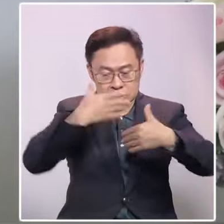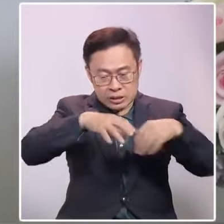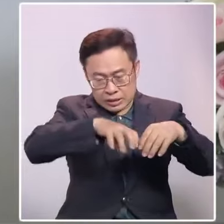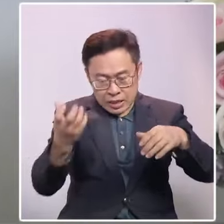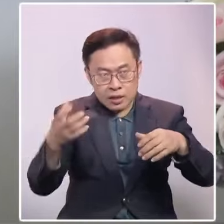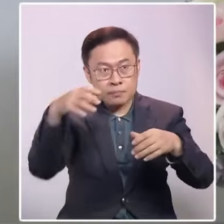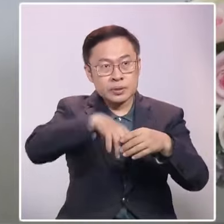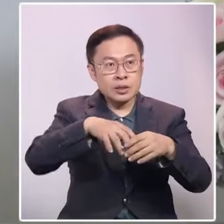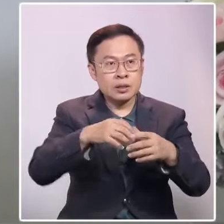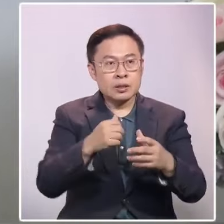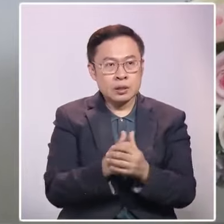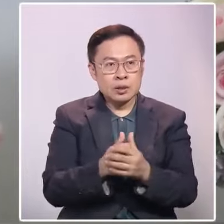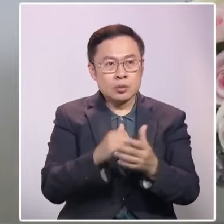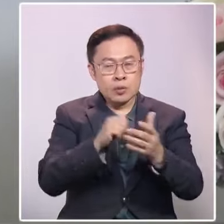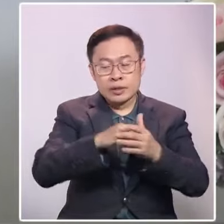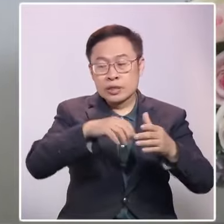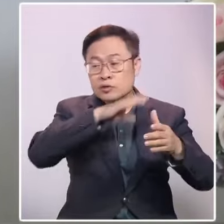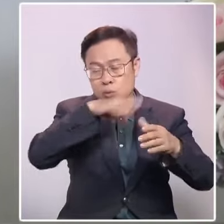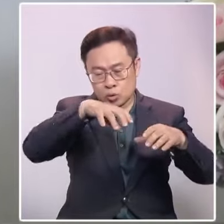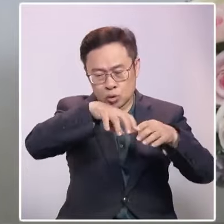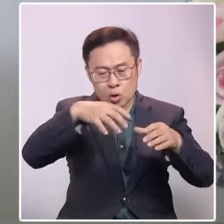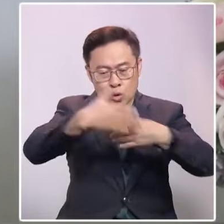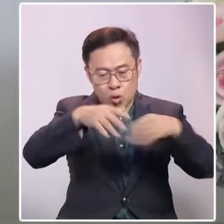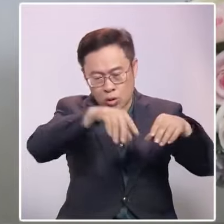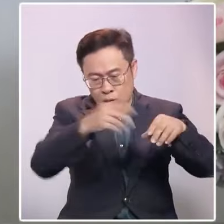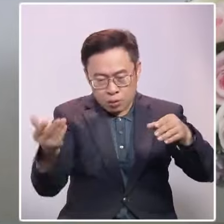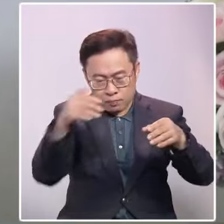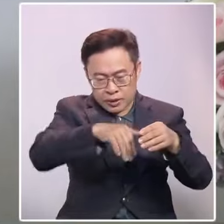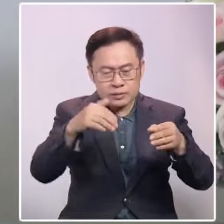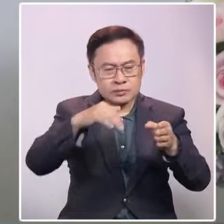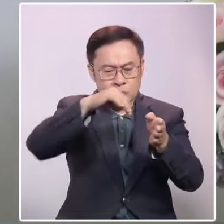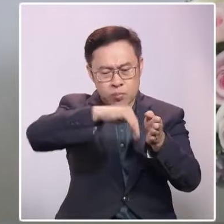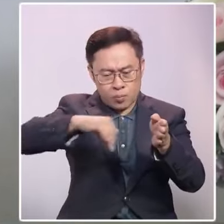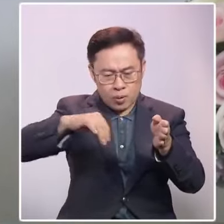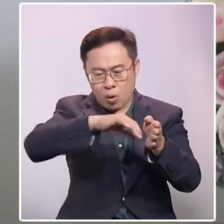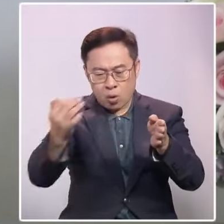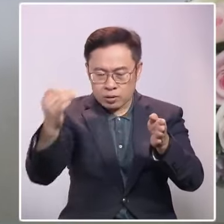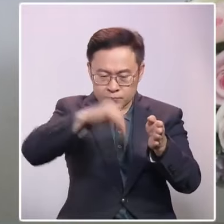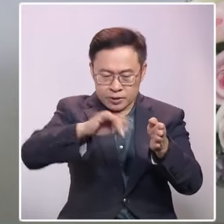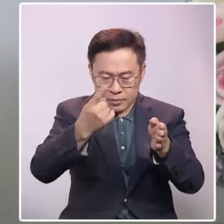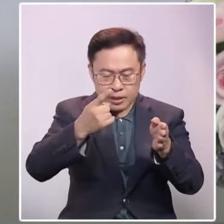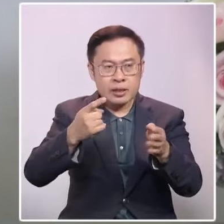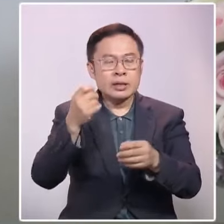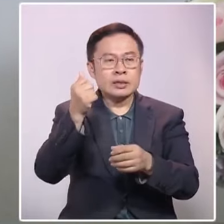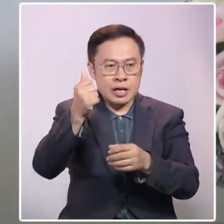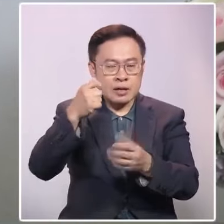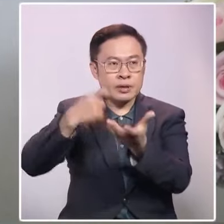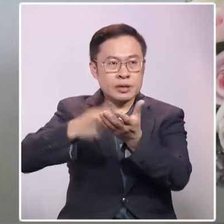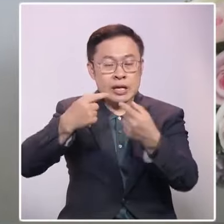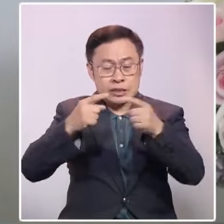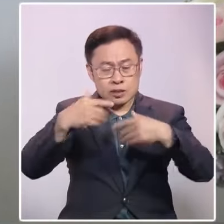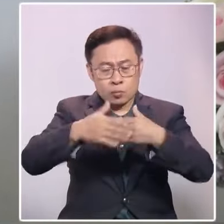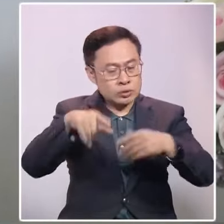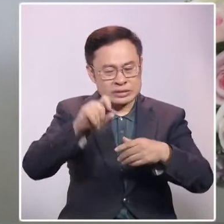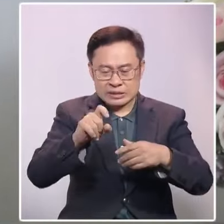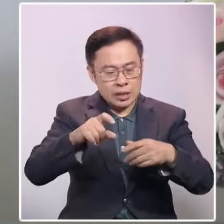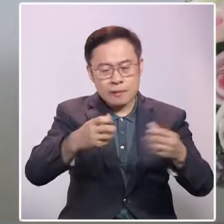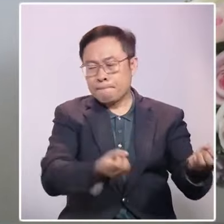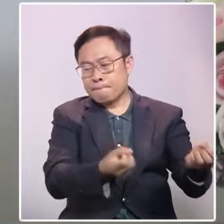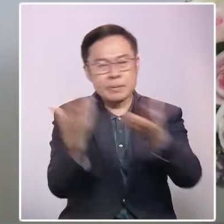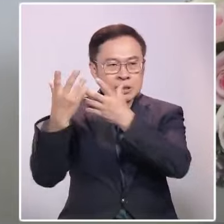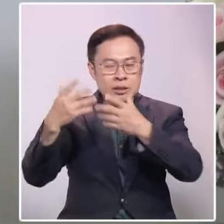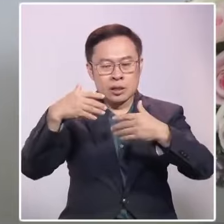อันนี้กรมธรรม์ให้ความคุ้มครองหมดทุกอย่างผู้เอาประกันภัยไม่ต้องจ่ายอะไรเลยแต่ถ้าเป็นกรณีเปลี่ยนเราจะดูว่